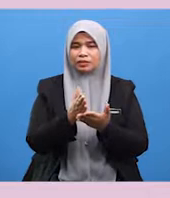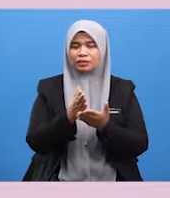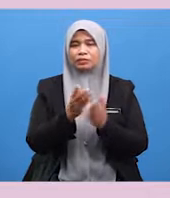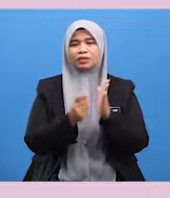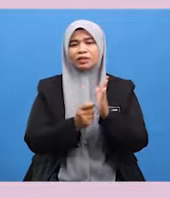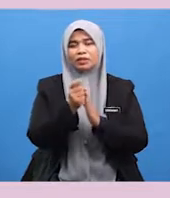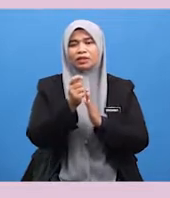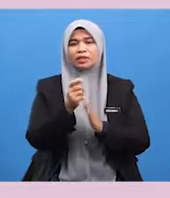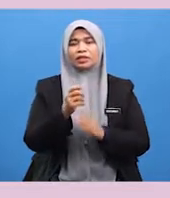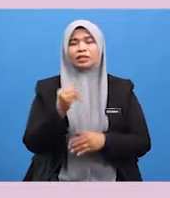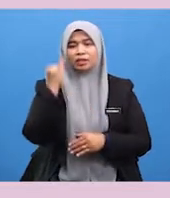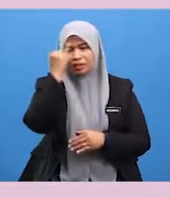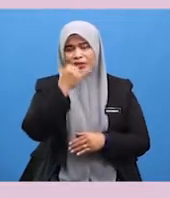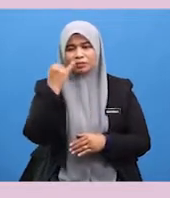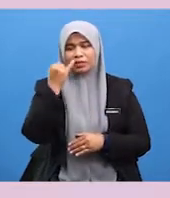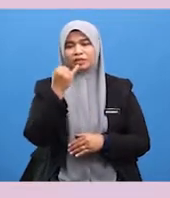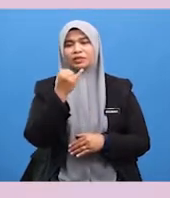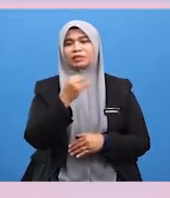raja pada mata rakyat.